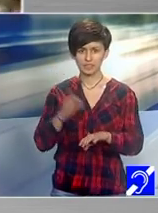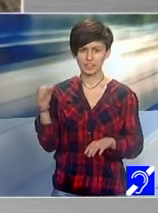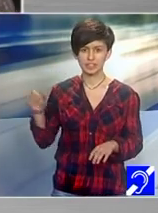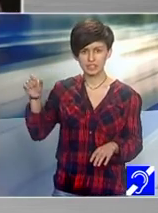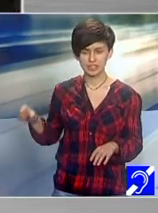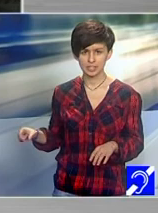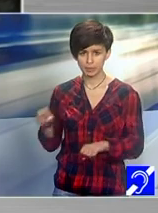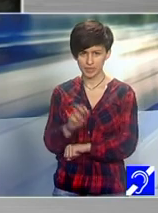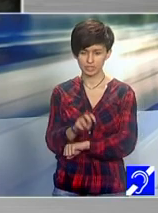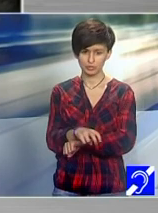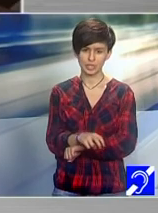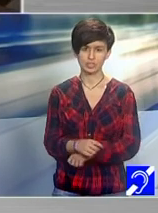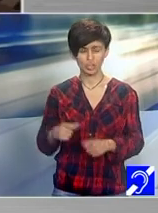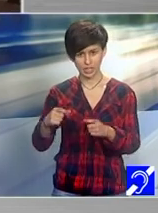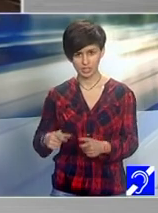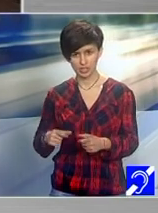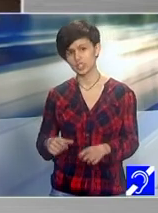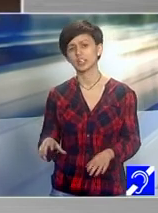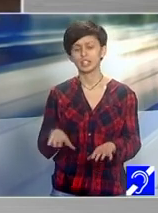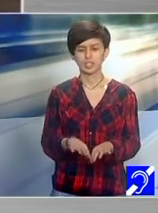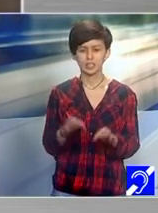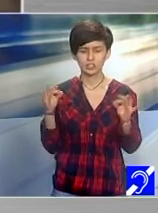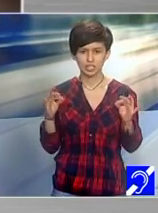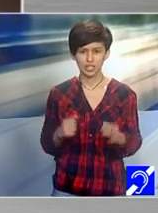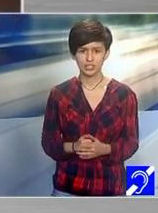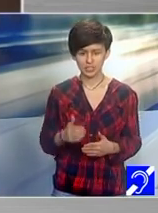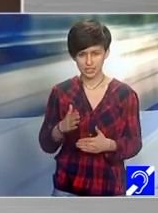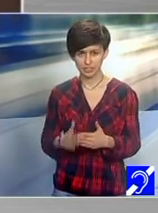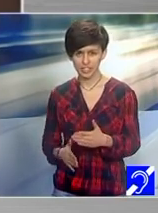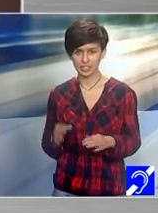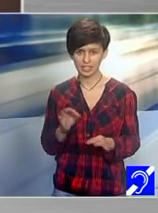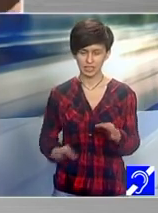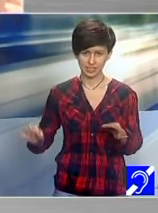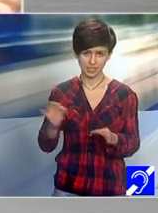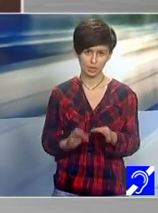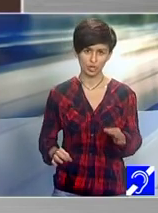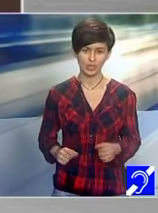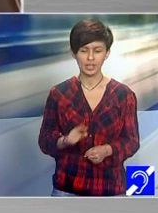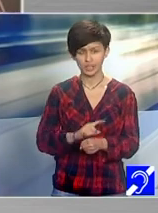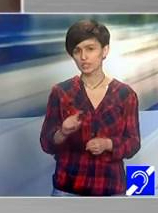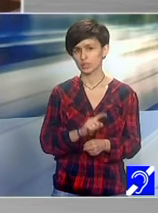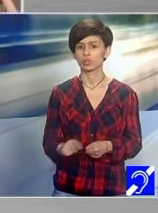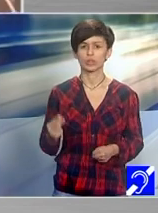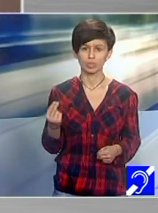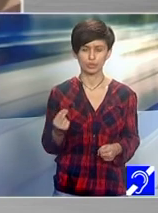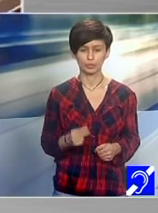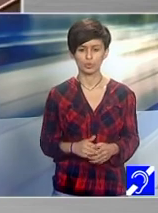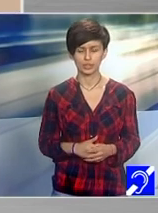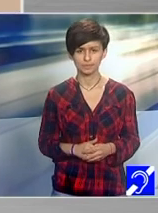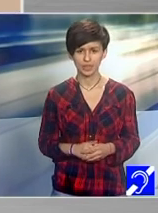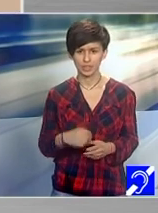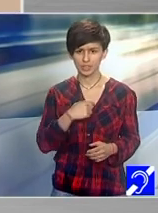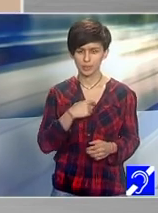participante la saloane își găsesc finalitatea în economie. Acest lucru este foarte bun. Și pot să vă dau un